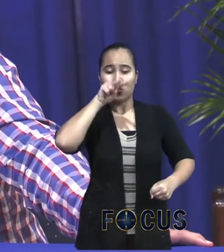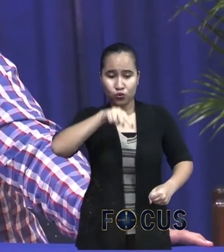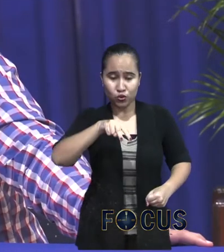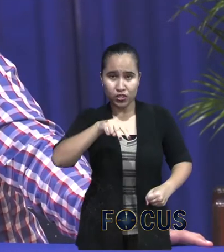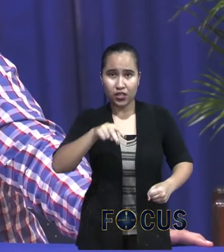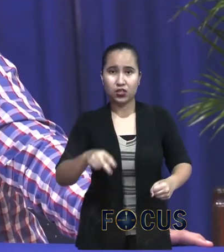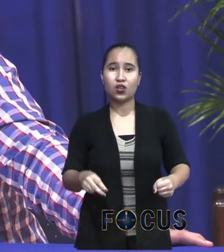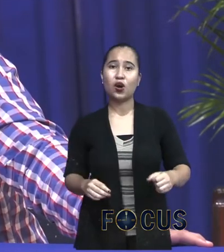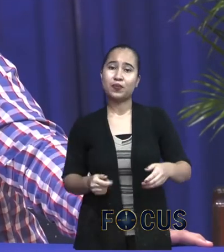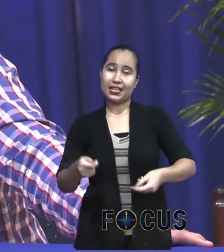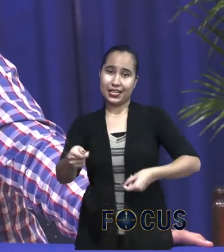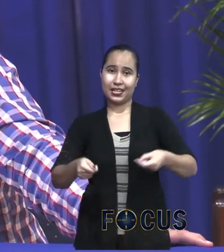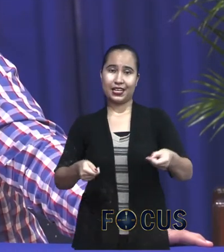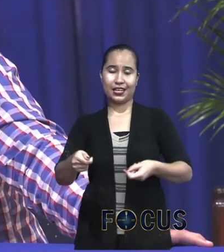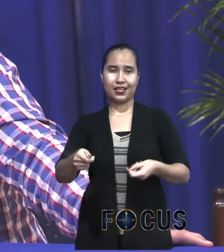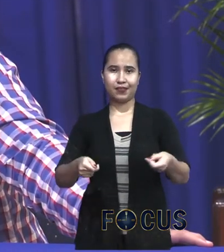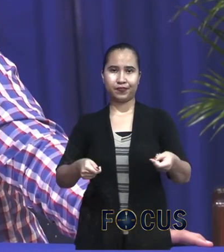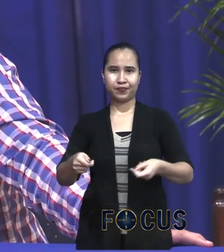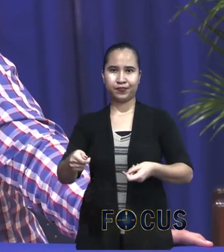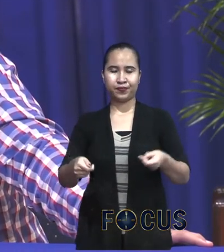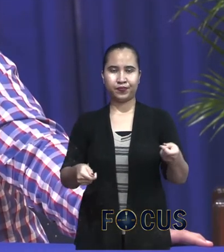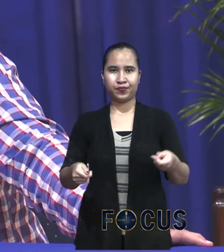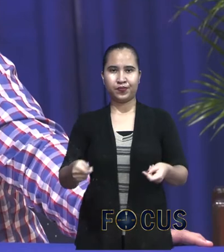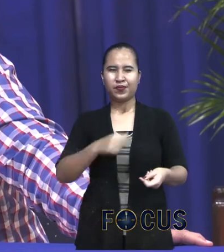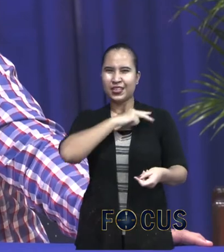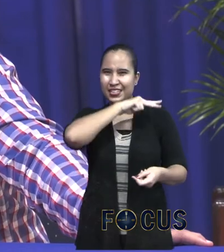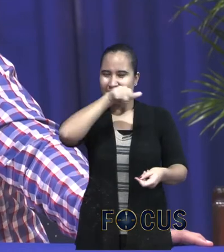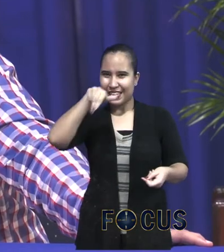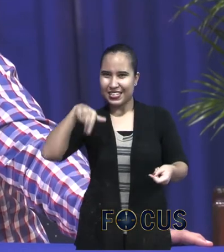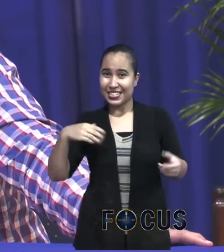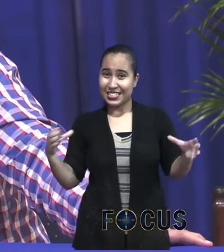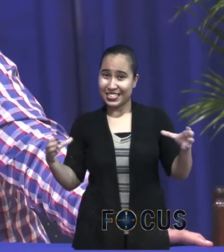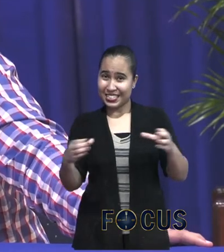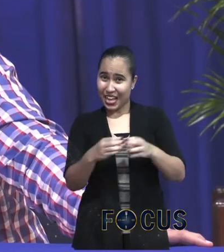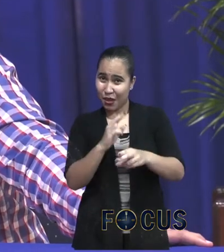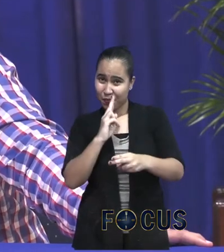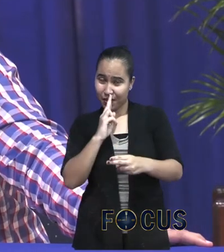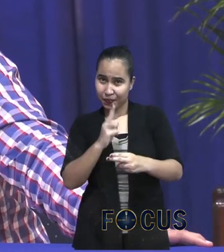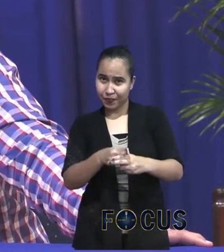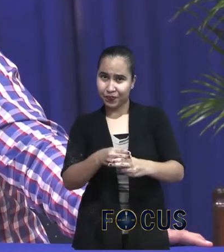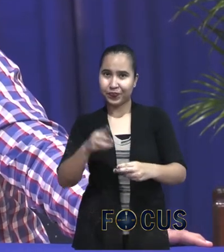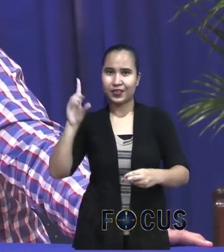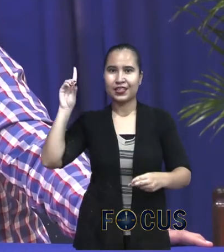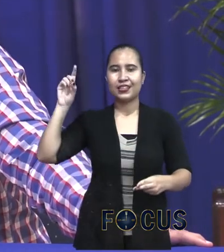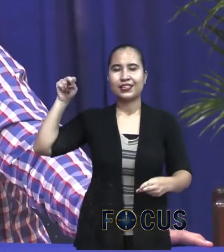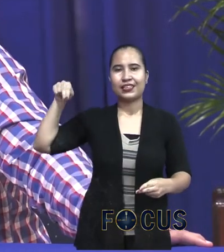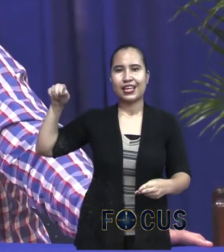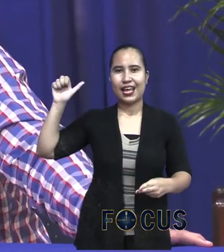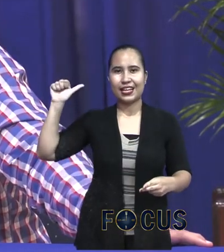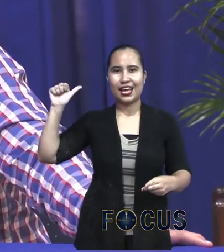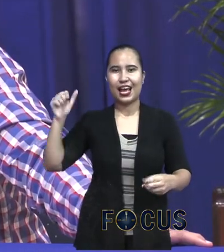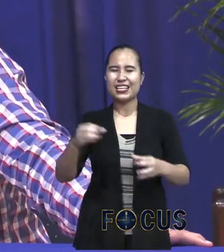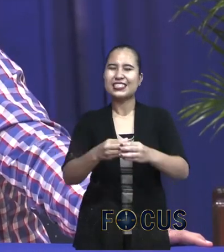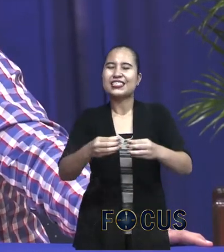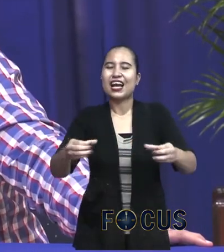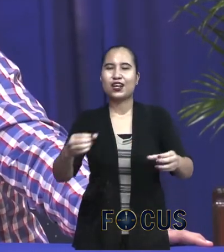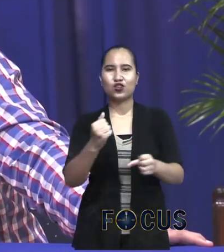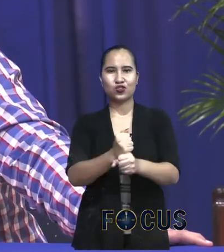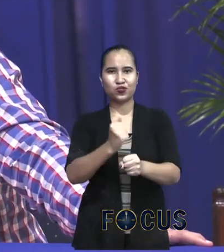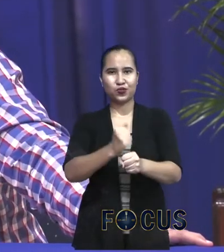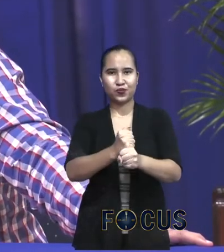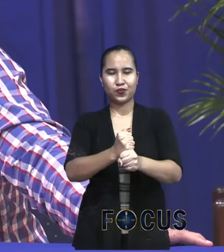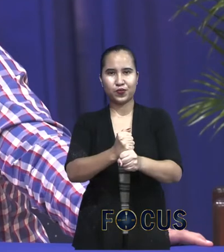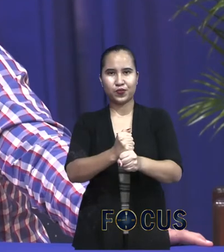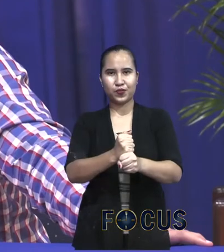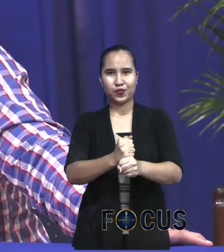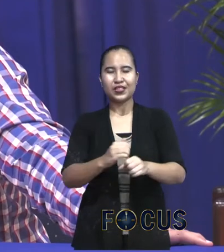overheid, op de regering. Dat we in samenspraak met het parlement zaken doen, dat allemaal